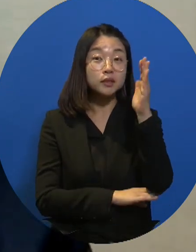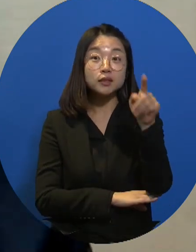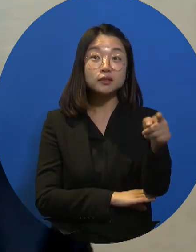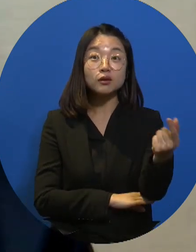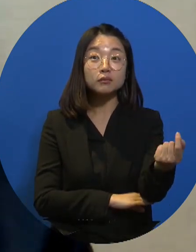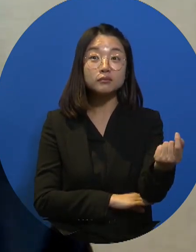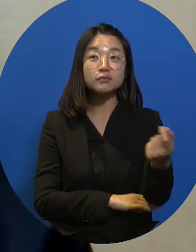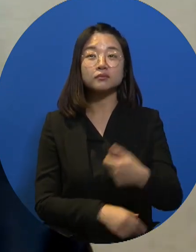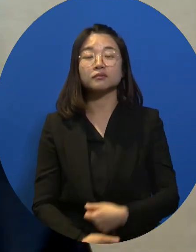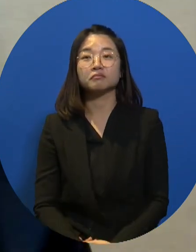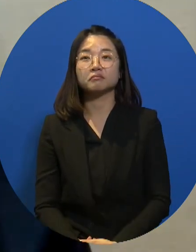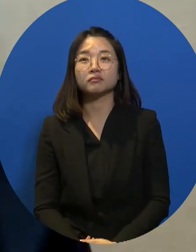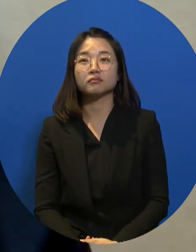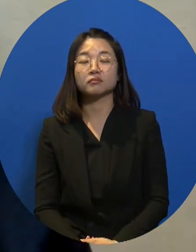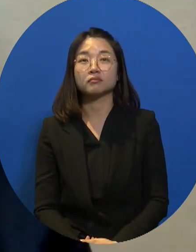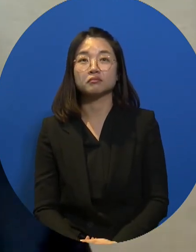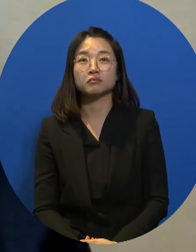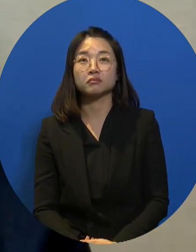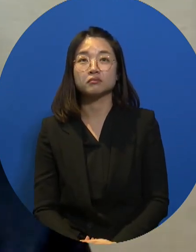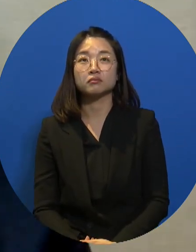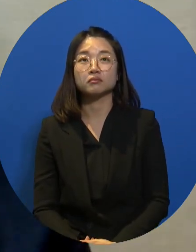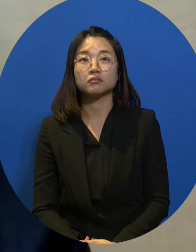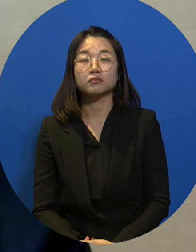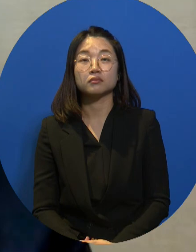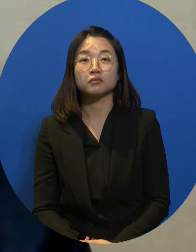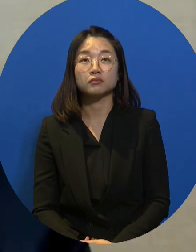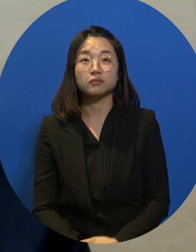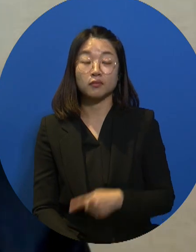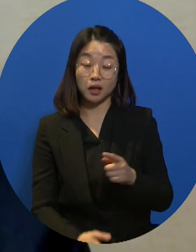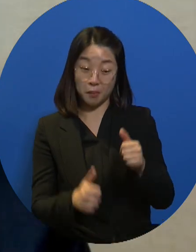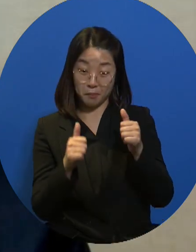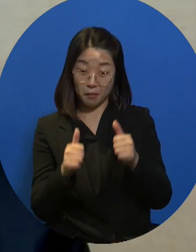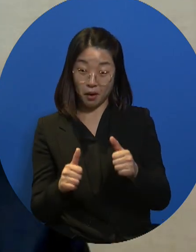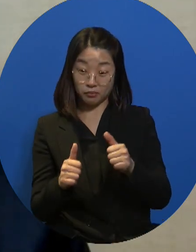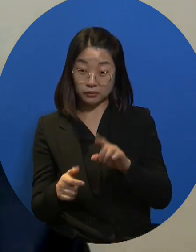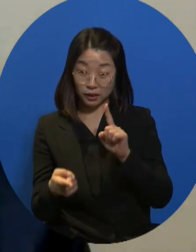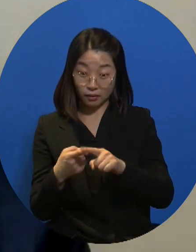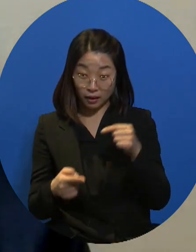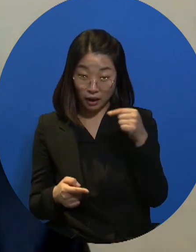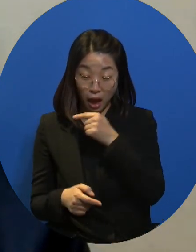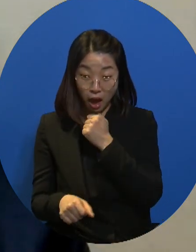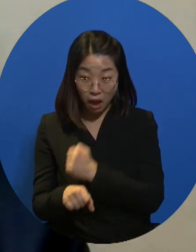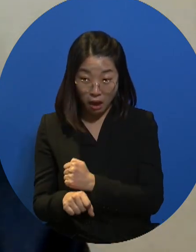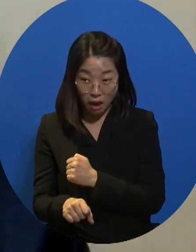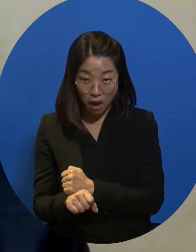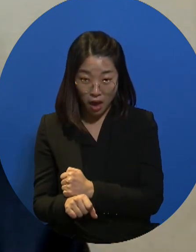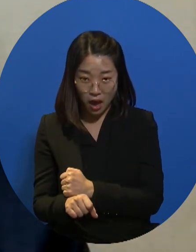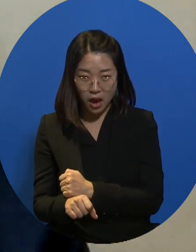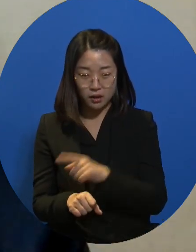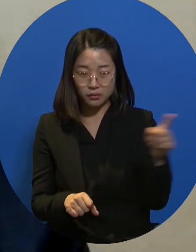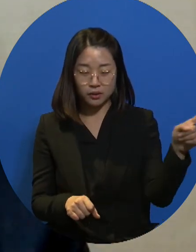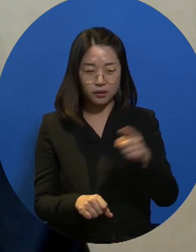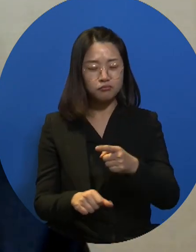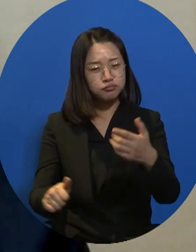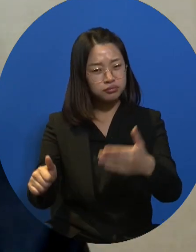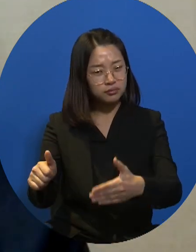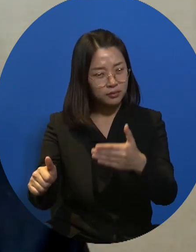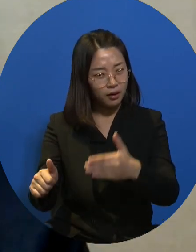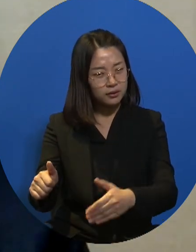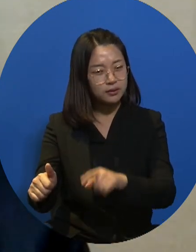해주셨지만, 크게 이거를 이제 법적 기속력을 그대로 인정하는 견해도 있고, 아니다, 이건 그냥 설득적